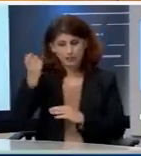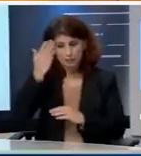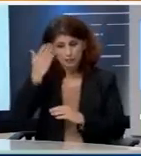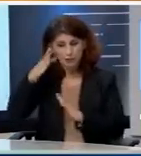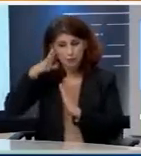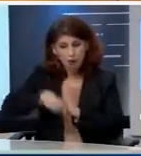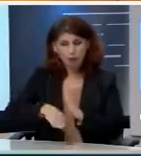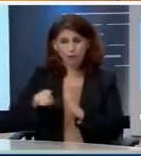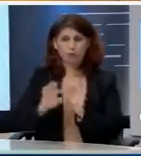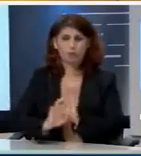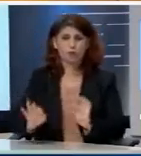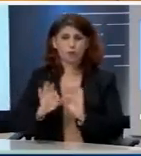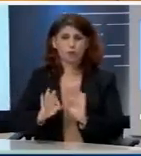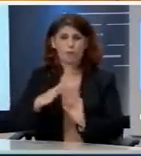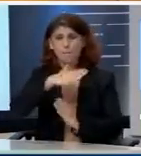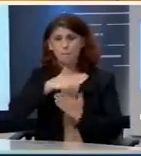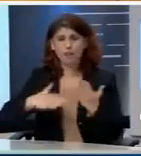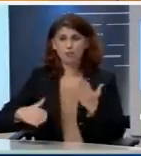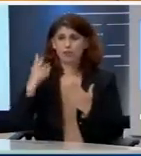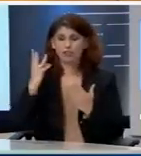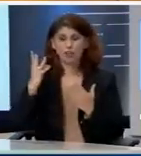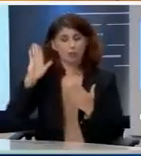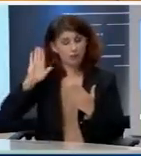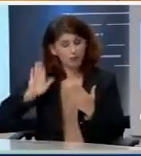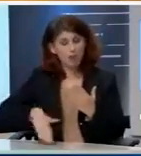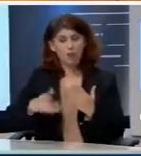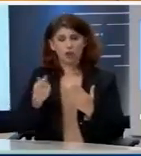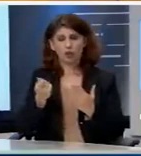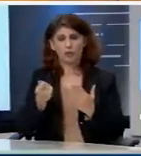από αυτή που προβλέπονταν με βάση το μέσο όρο των τριών φθηνότερων τιμών.